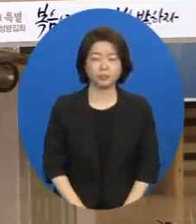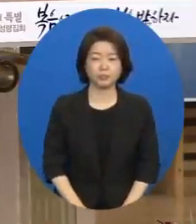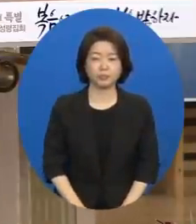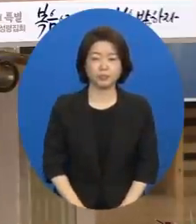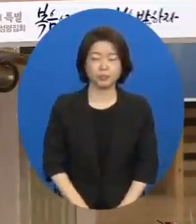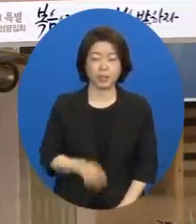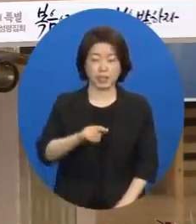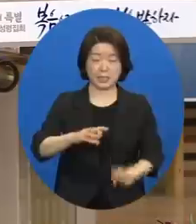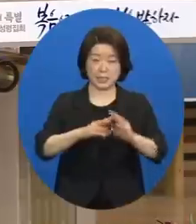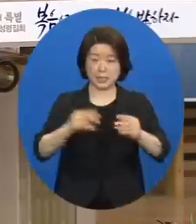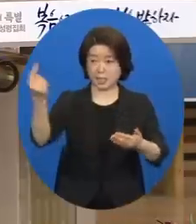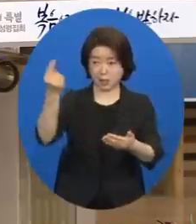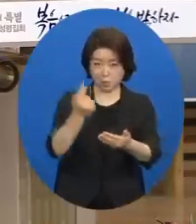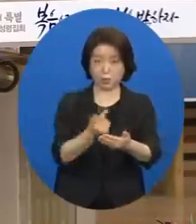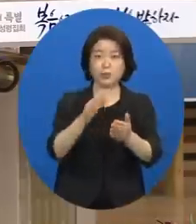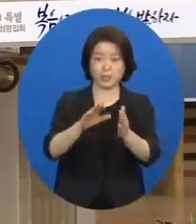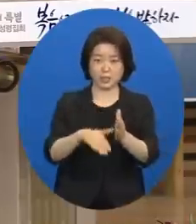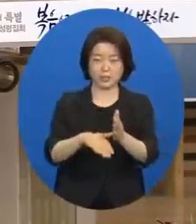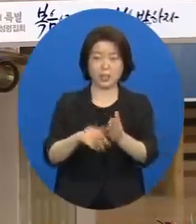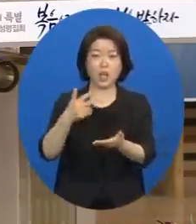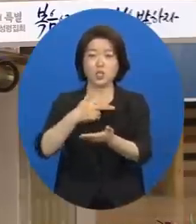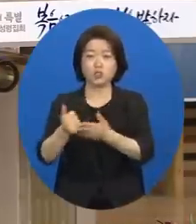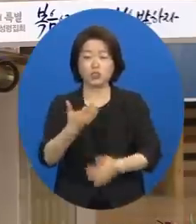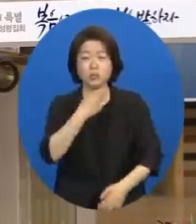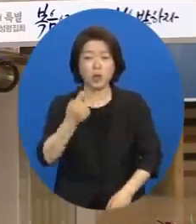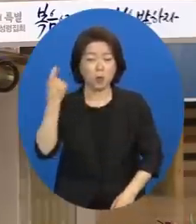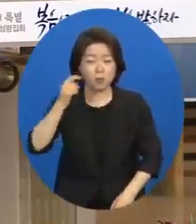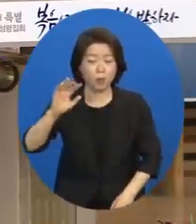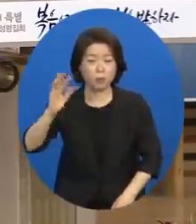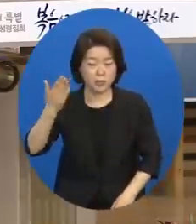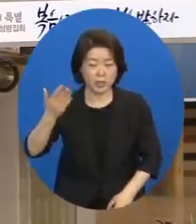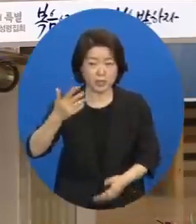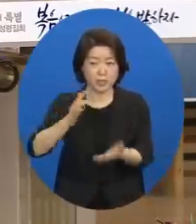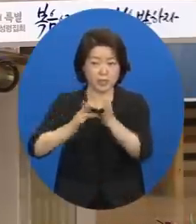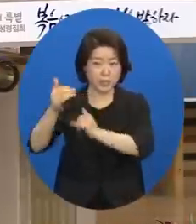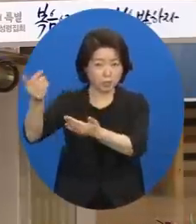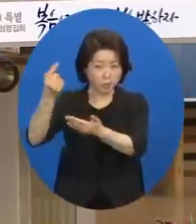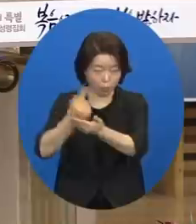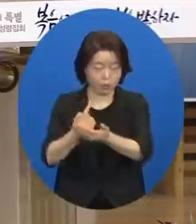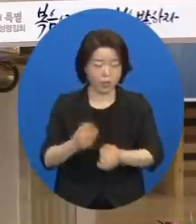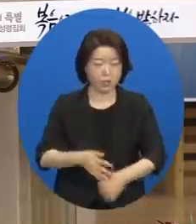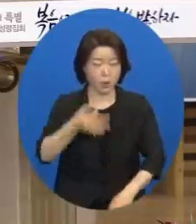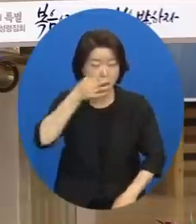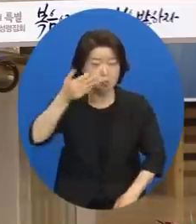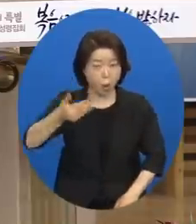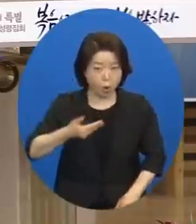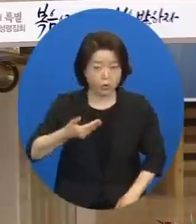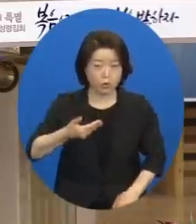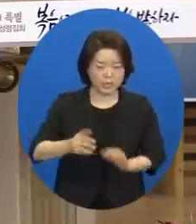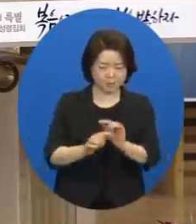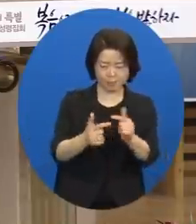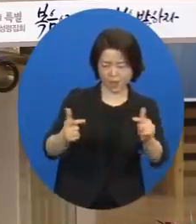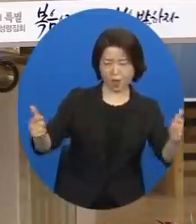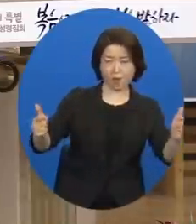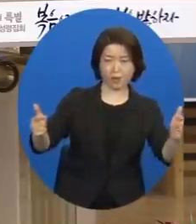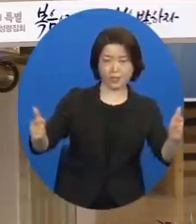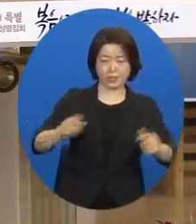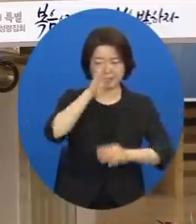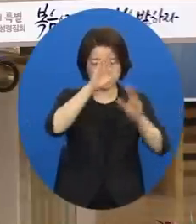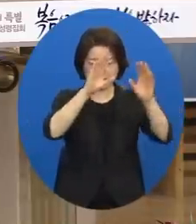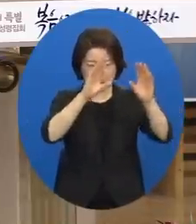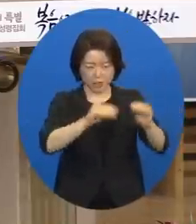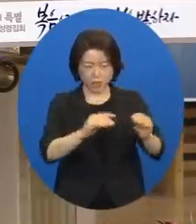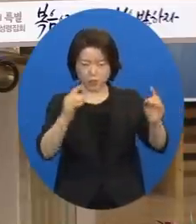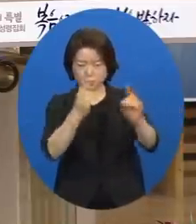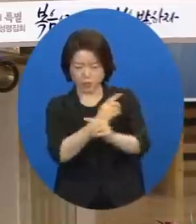이 땅에 오셔서 주님이 복음이 되신 예수님이 오셔서 보여주신 여러 그 치유와 기적과